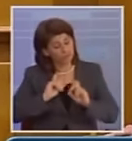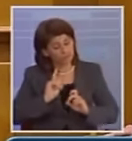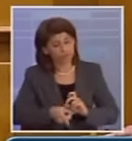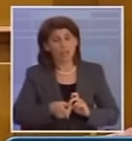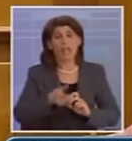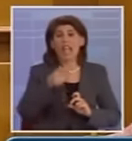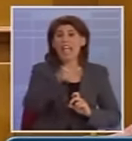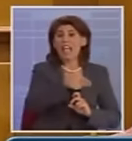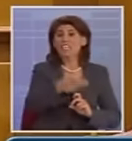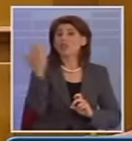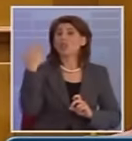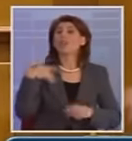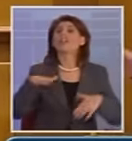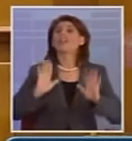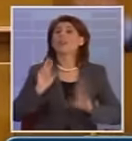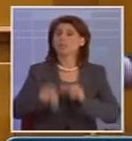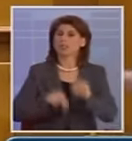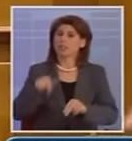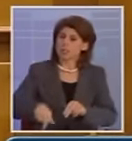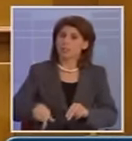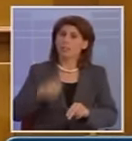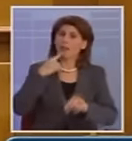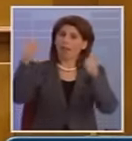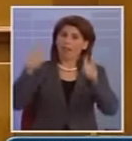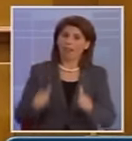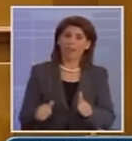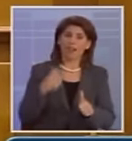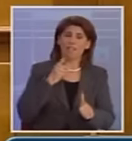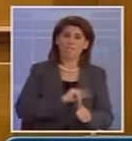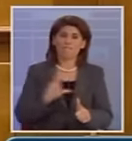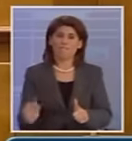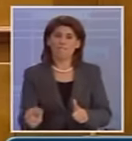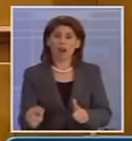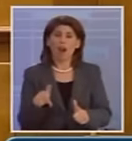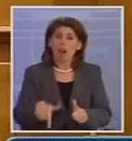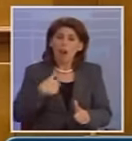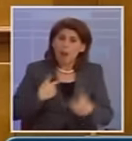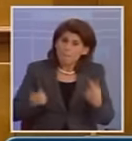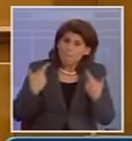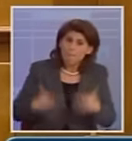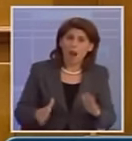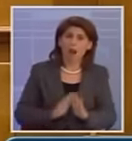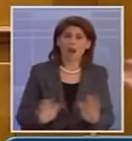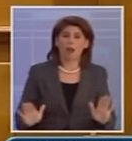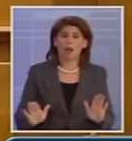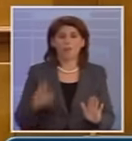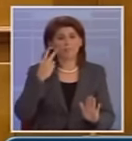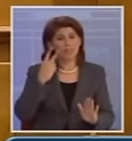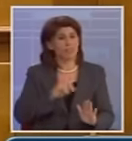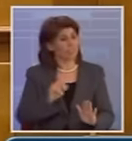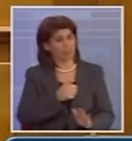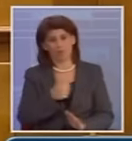εσείς τότε δεν τα ψηφίσατε και σήμερα τα εξαγγέλνετε. Εξαγγείλατε αυτό που ήδη έχουμε κάνει. Και όπως θα δείτε δεν είναι το